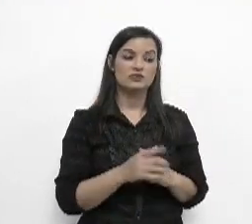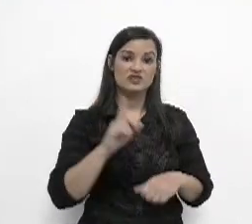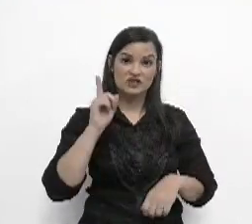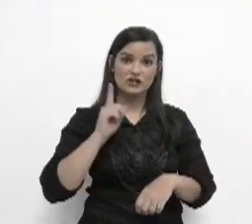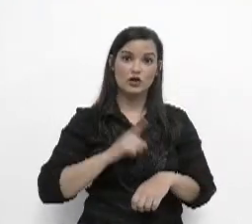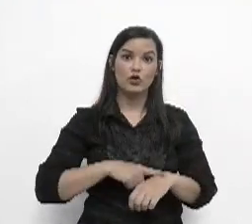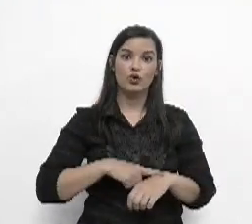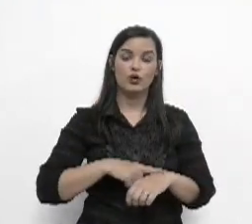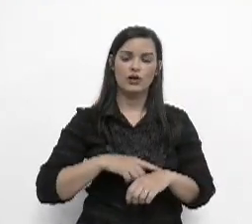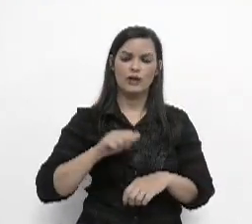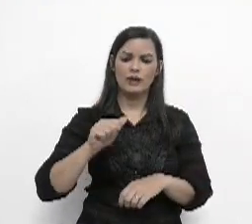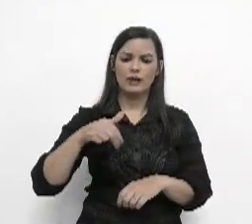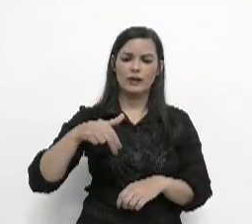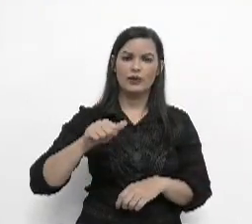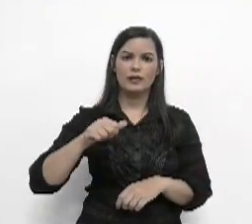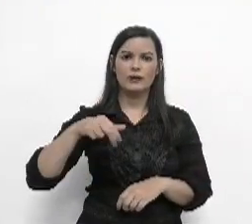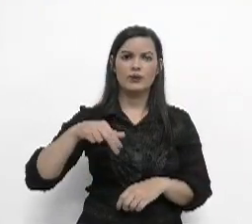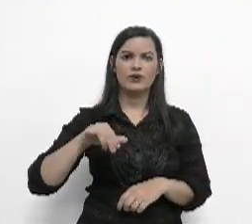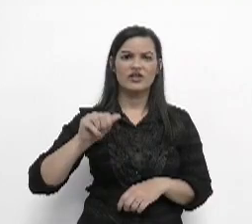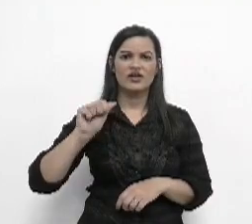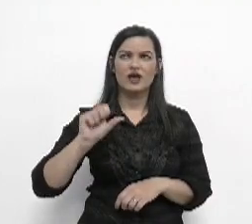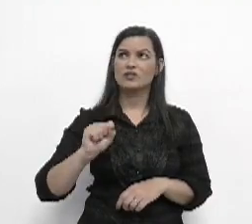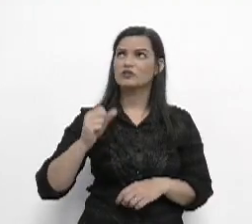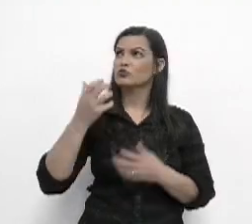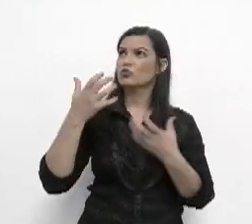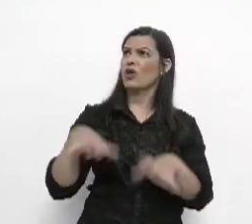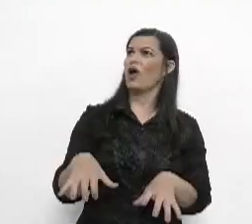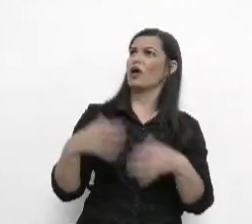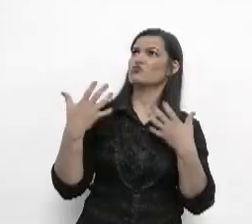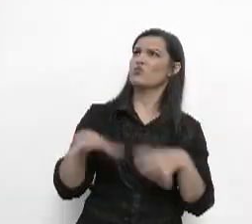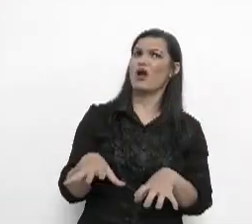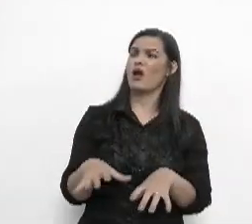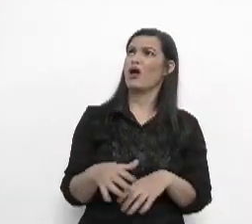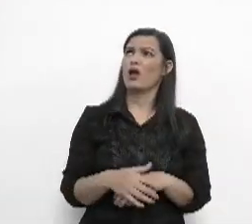Ananias fortemente rejeita a esse chamado. 아나니아는